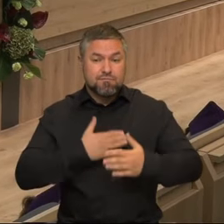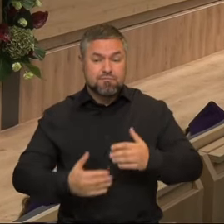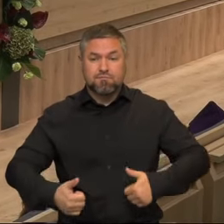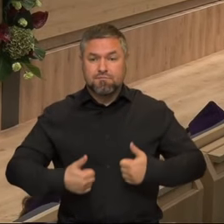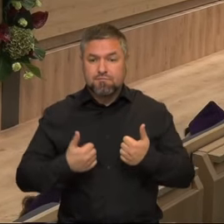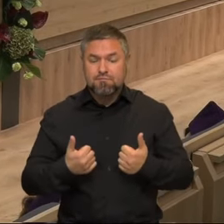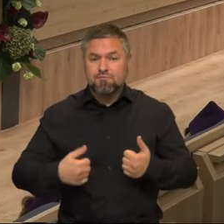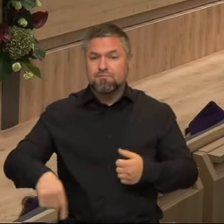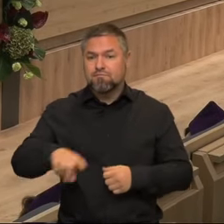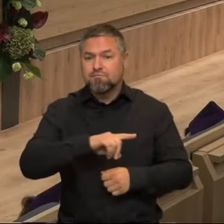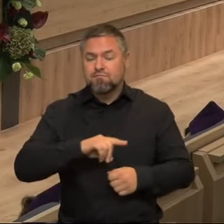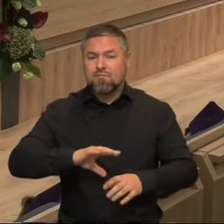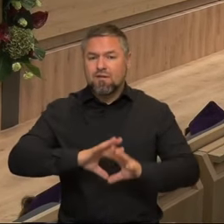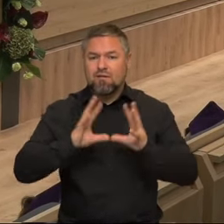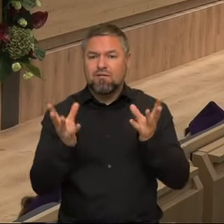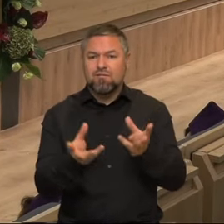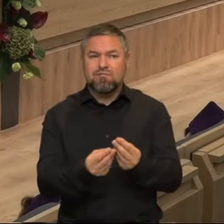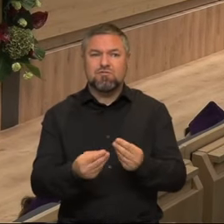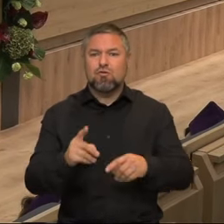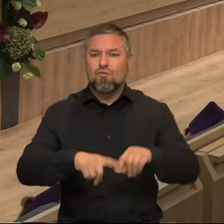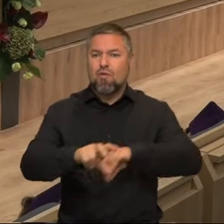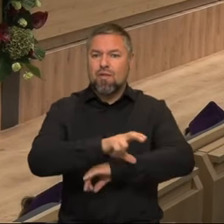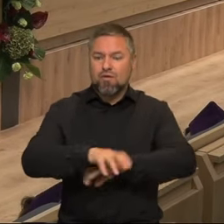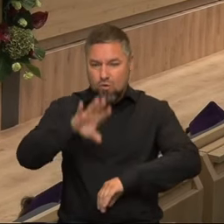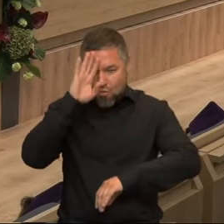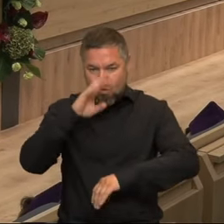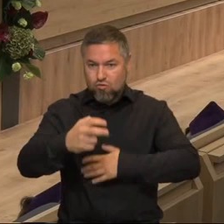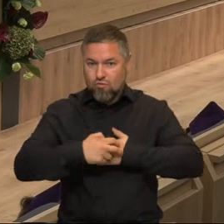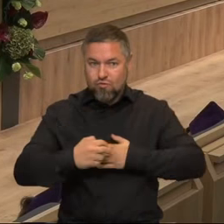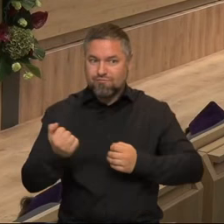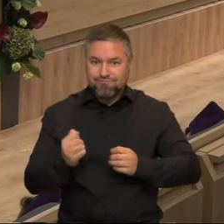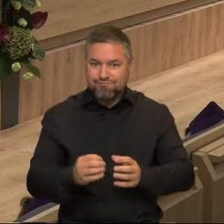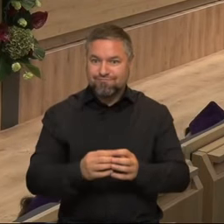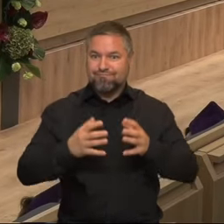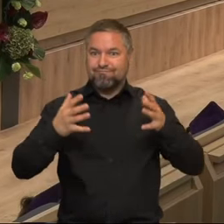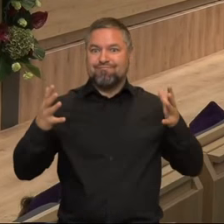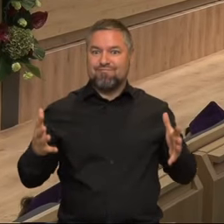że grono doktorantów Politechniki Łódzkiej powiększyło się dzisiaj.